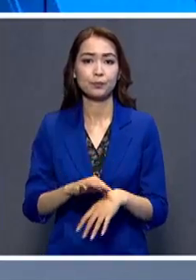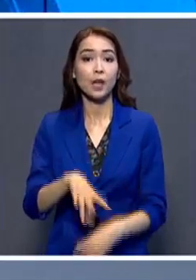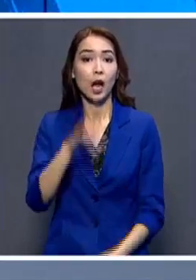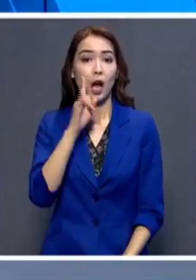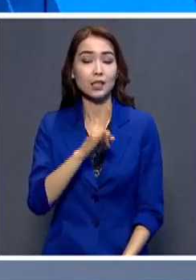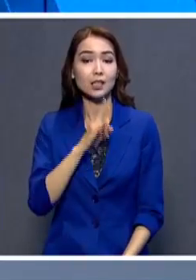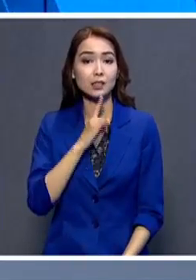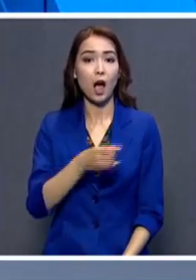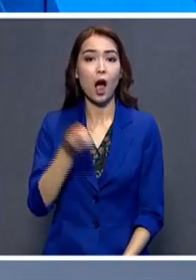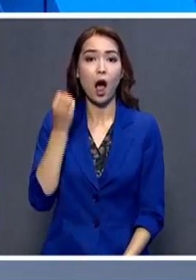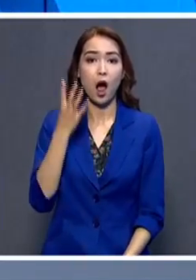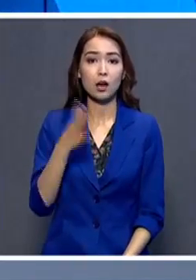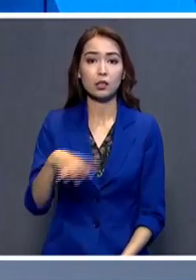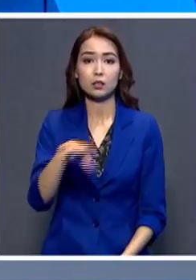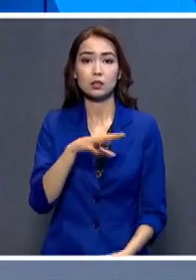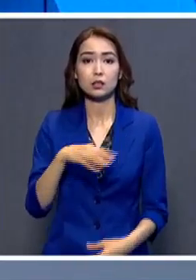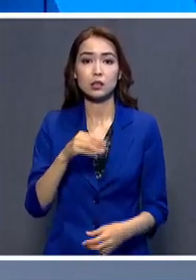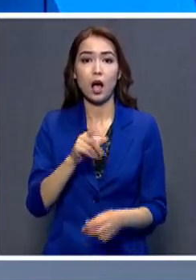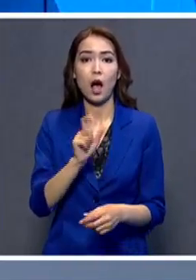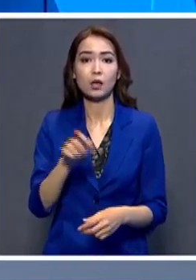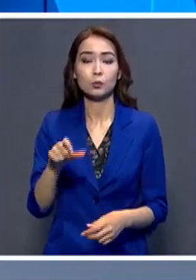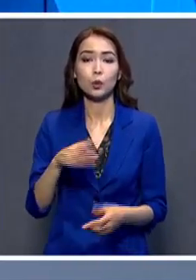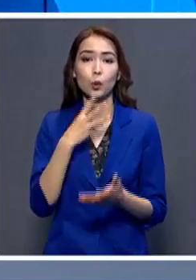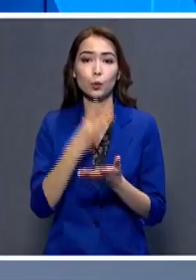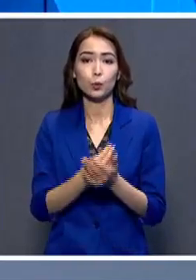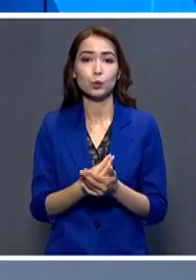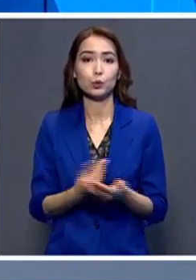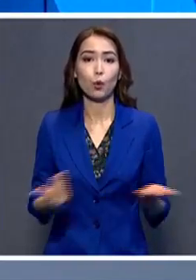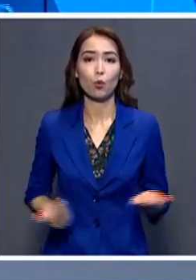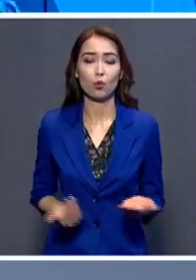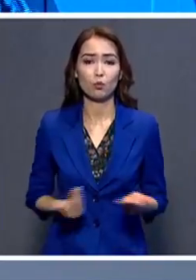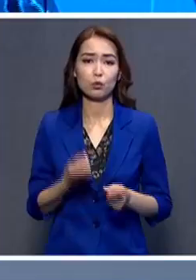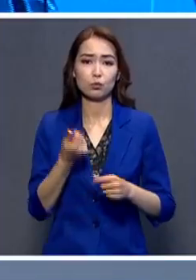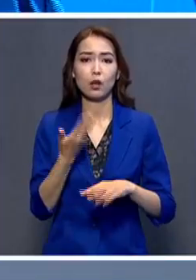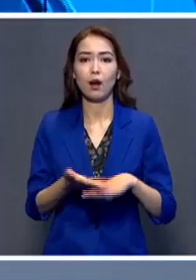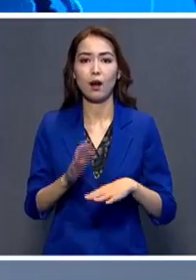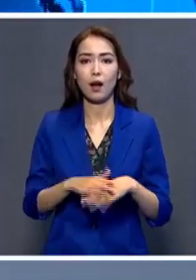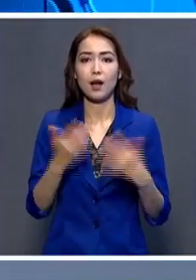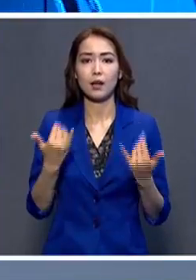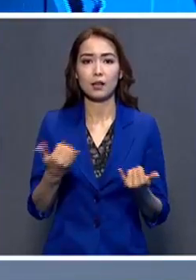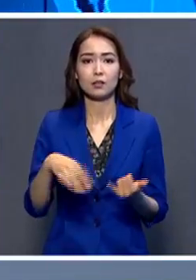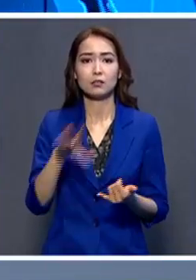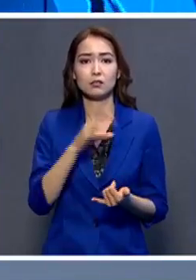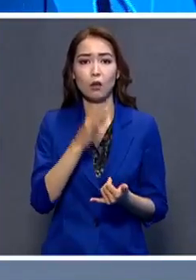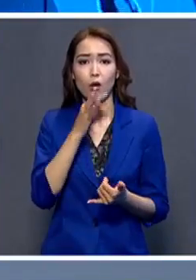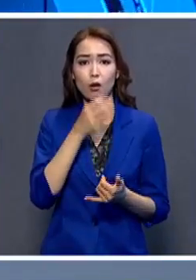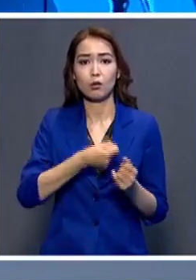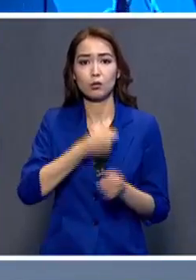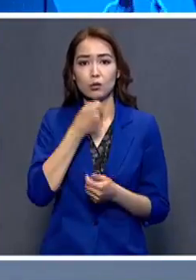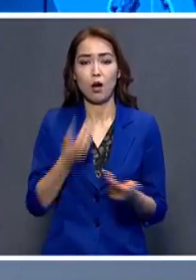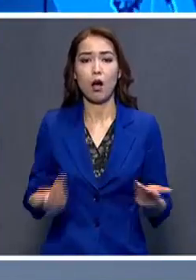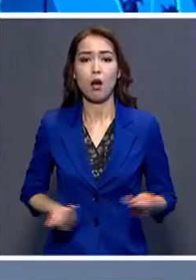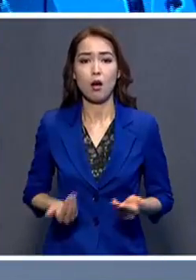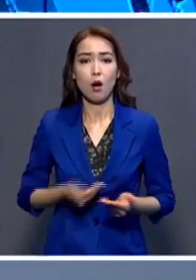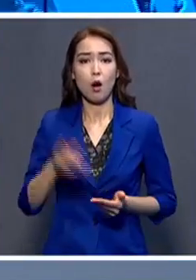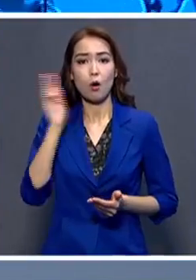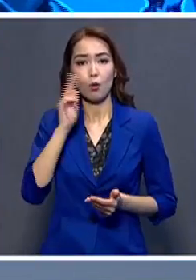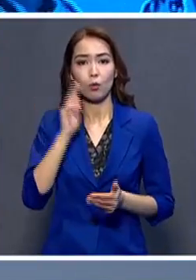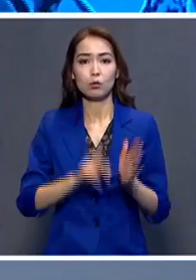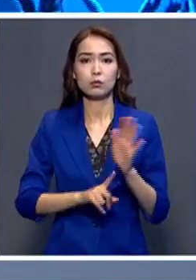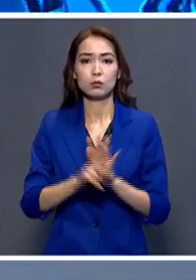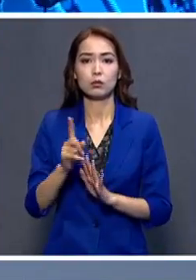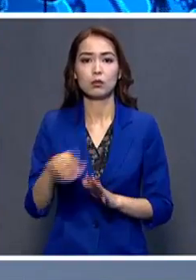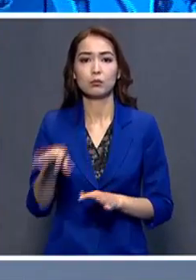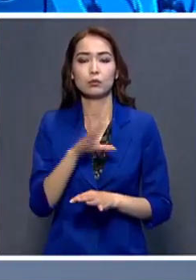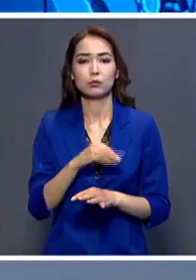Қазақстанда ақыл есінің кемістігі бар адамдардың қоғамда өмір сүруі қиын болып отыр. Кәмелет жасына дейін өз бетінше өмір сүріп үйренгенімен бәсекелестік